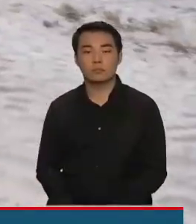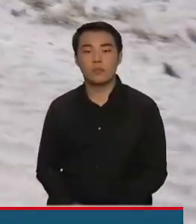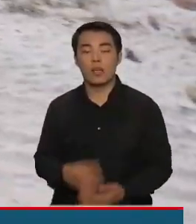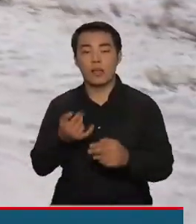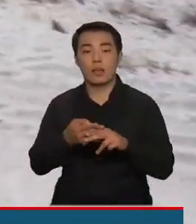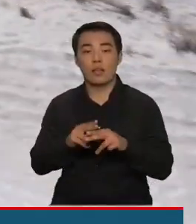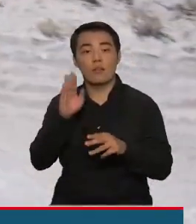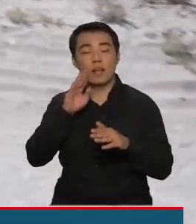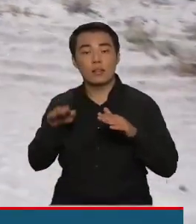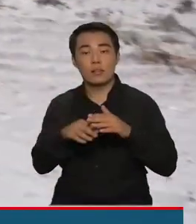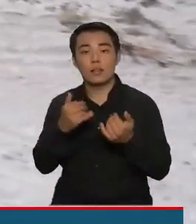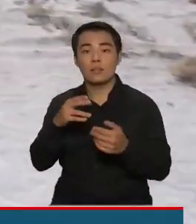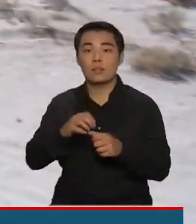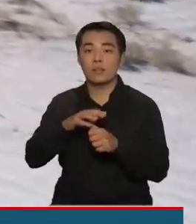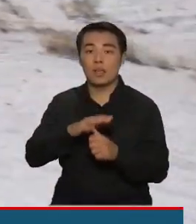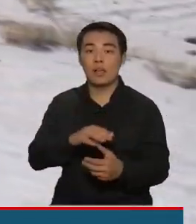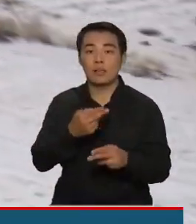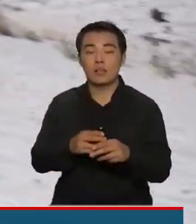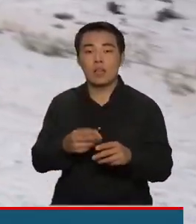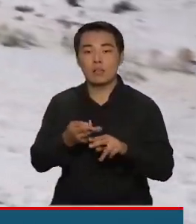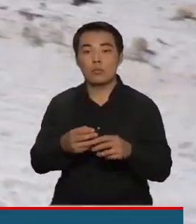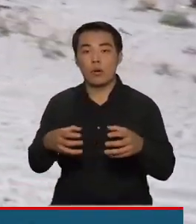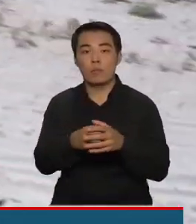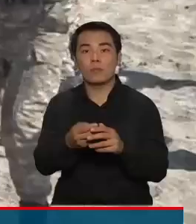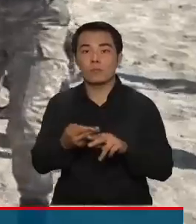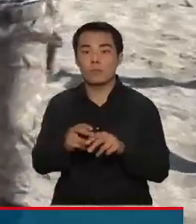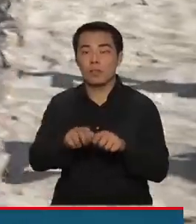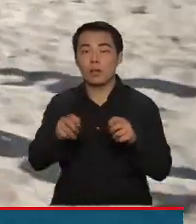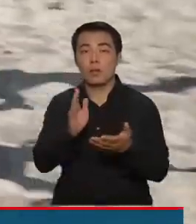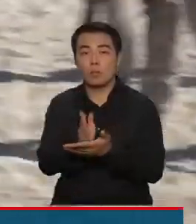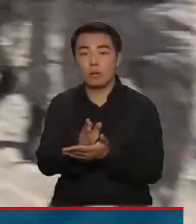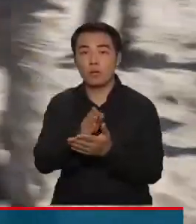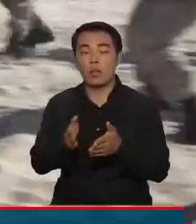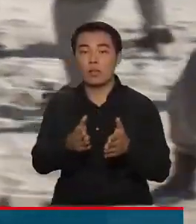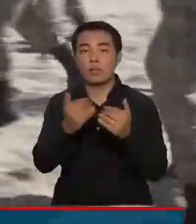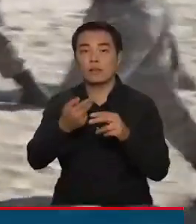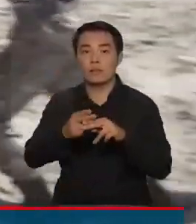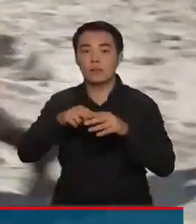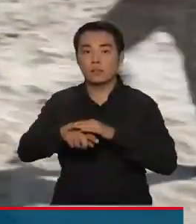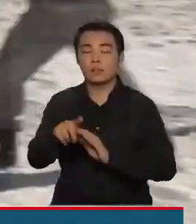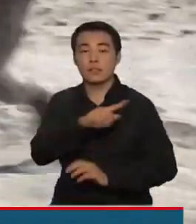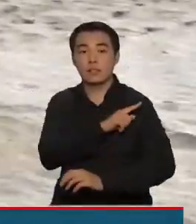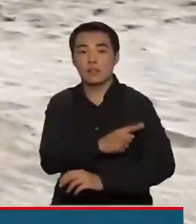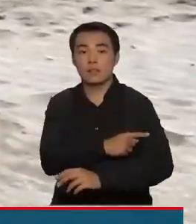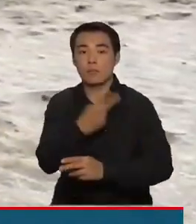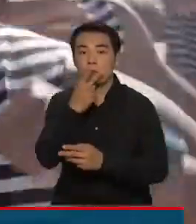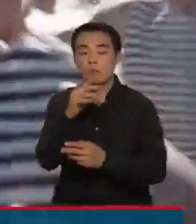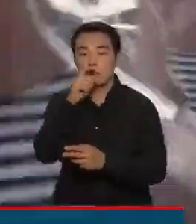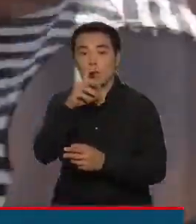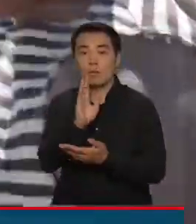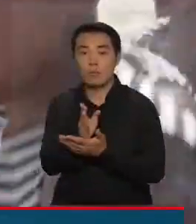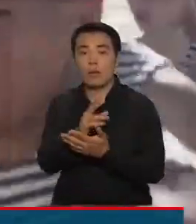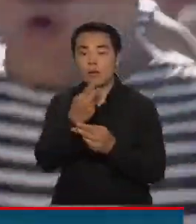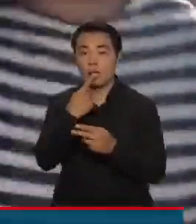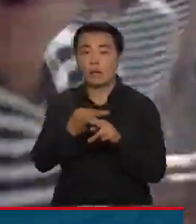Осылайша сүңгуірлер десантты шабуылдаушы топқа жол ашады. Одан әрі плацдармға бекініп, жауды талқандайтын осы күштік құрылым. Теңіз десанты